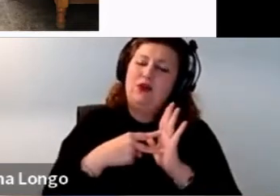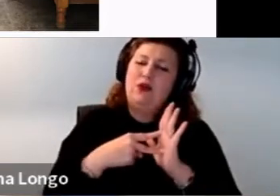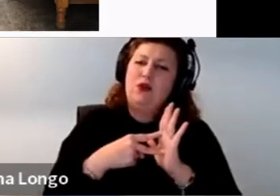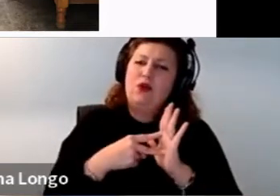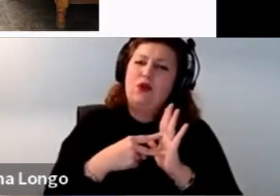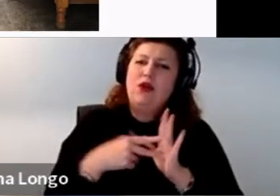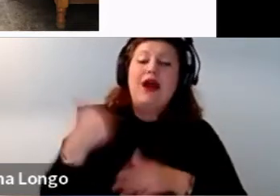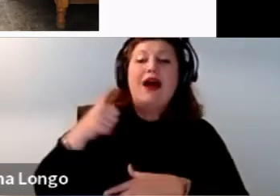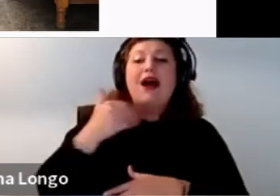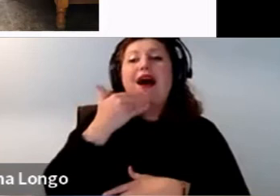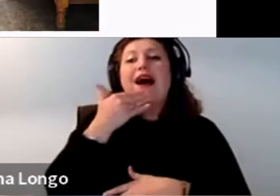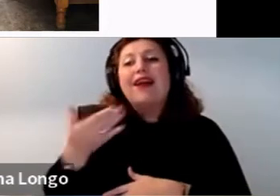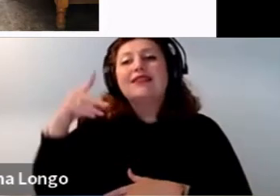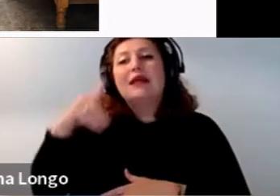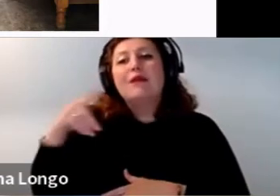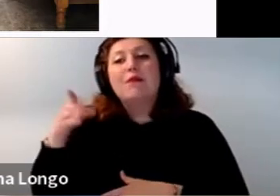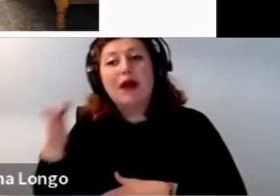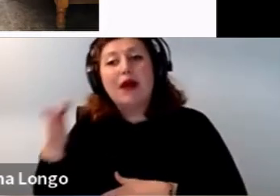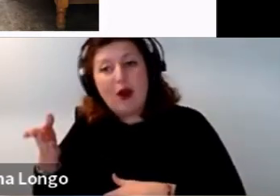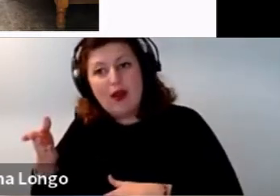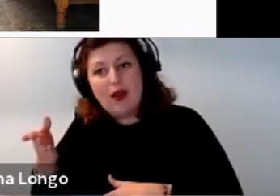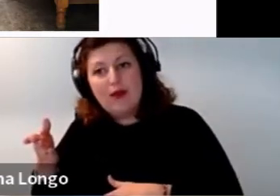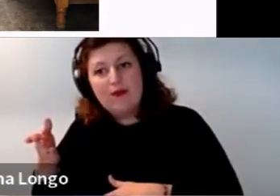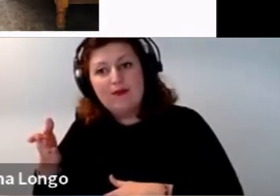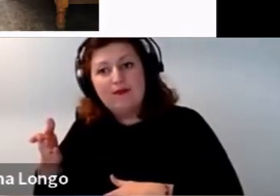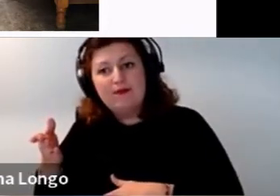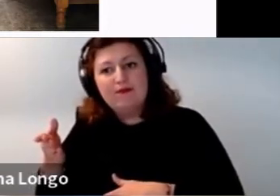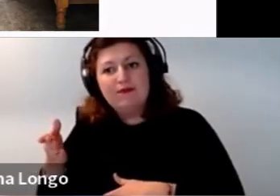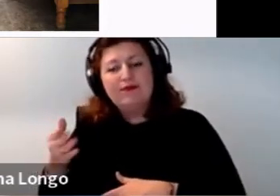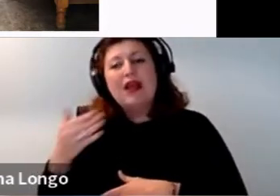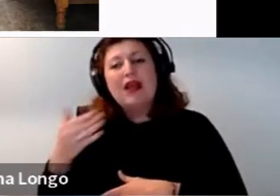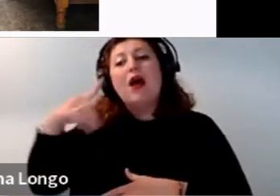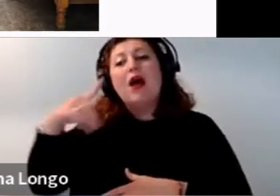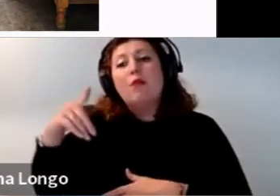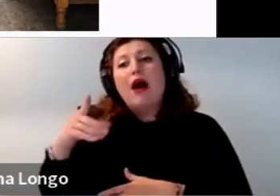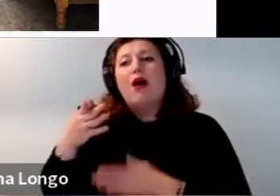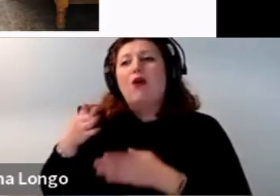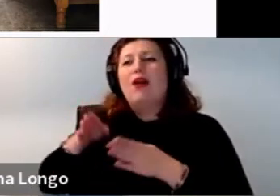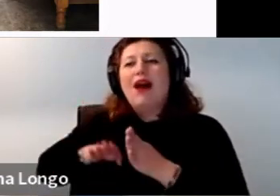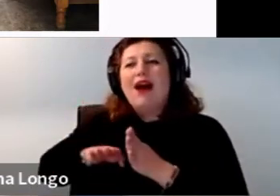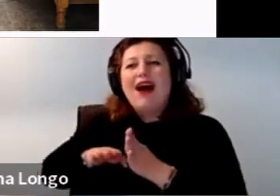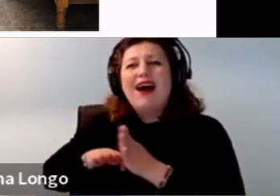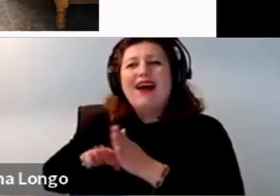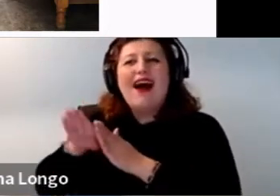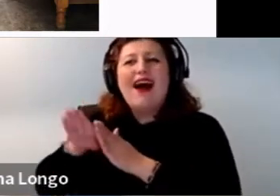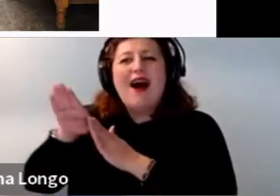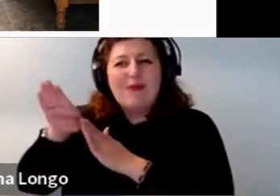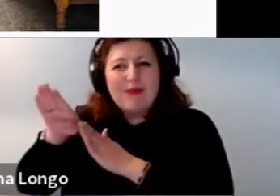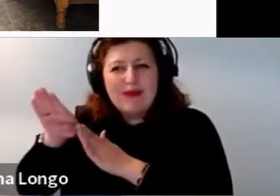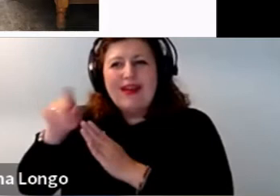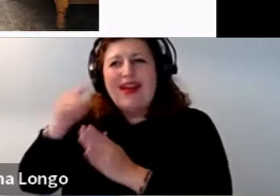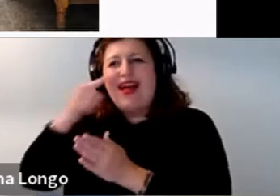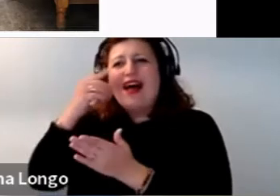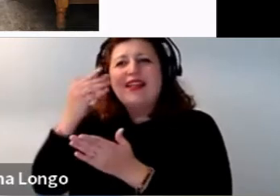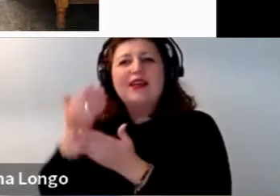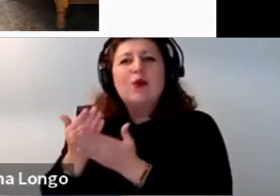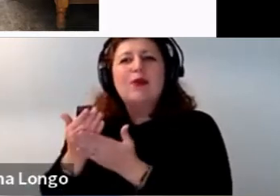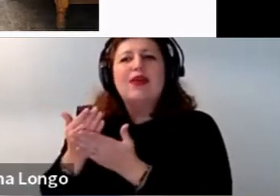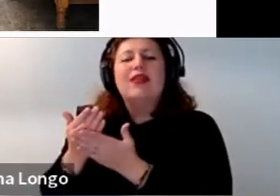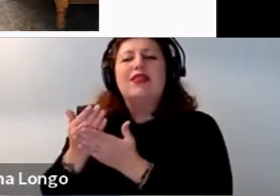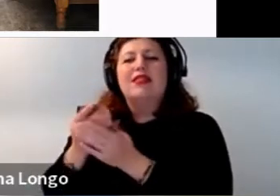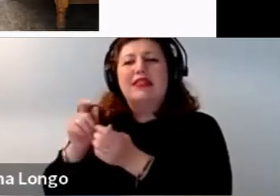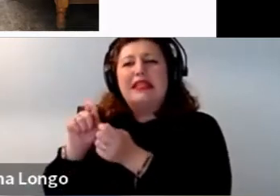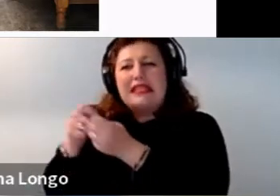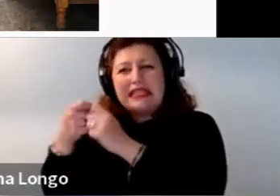ha fatto prima ancora di intervenire con rampe e adeguamenti, quindi facendo formazioni